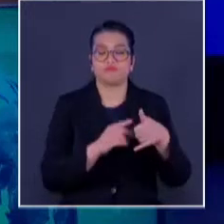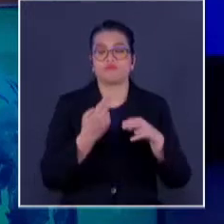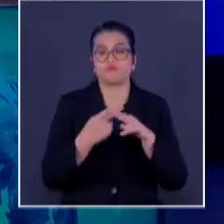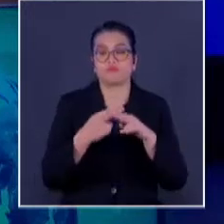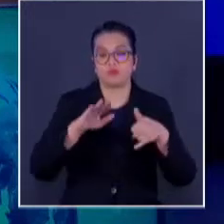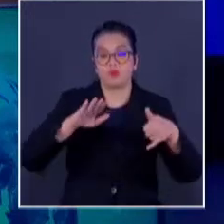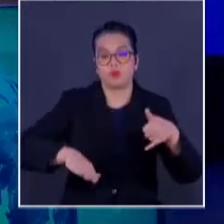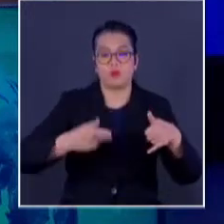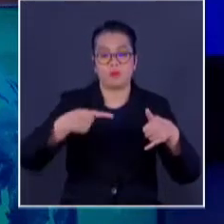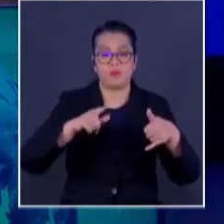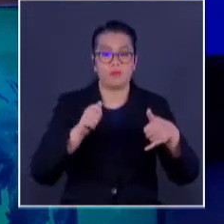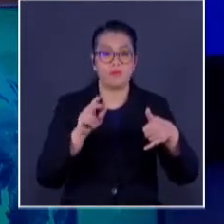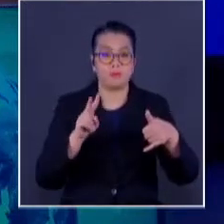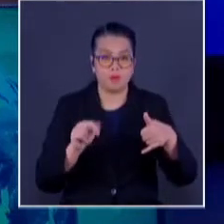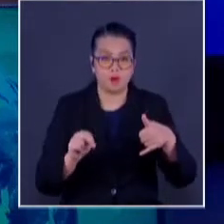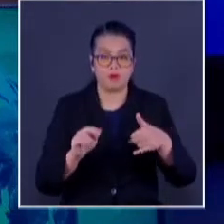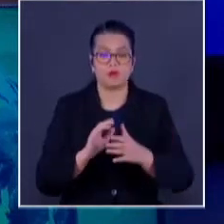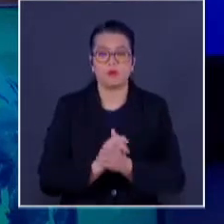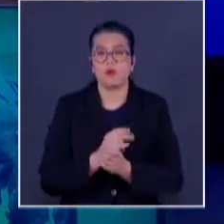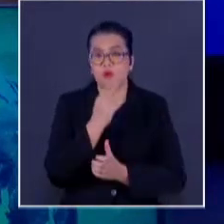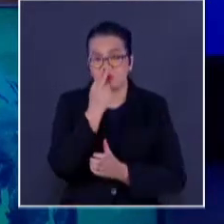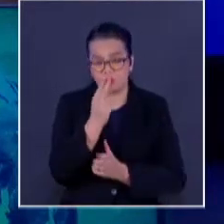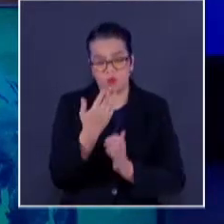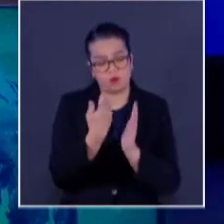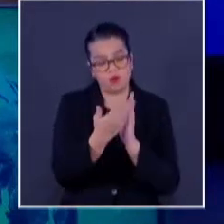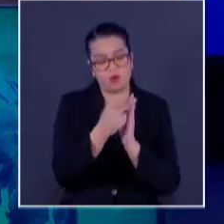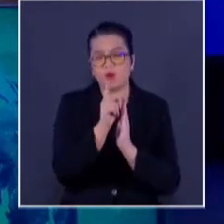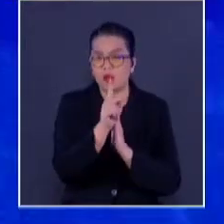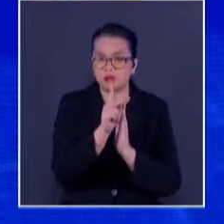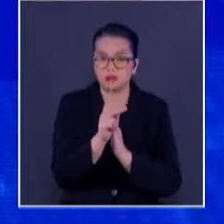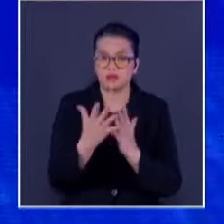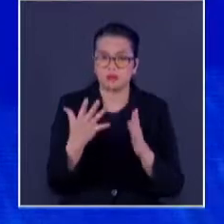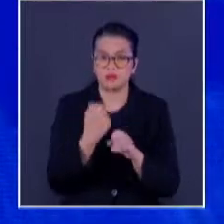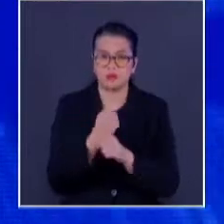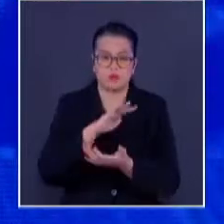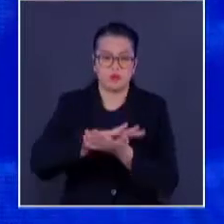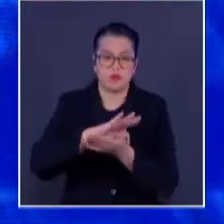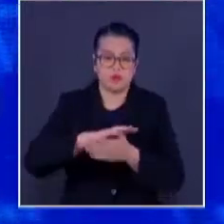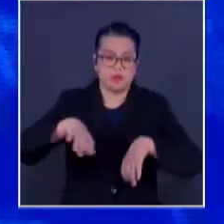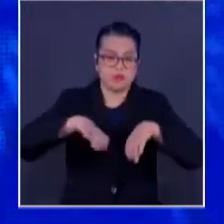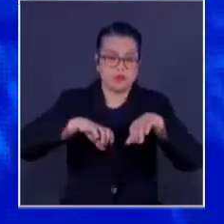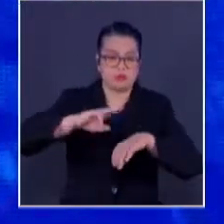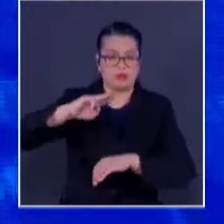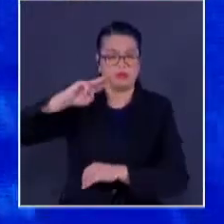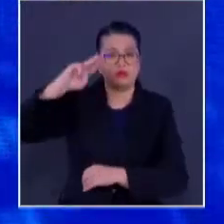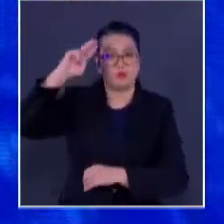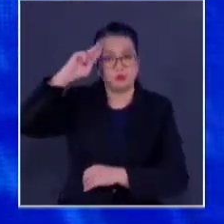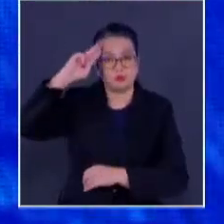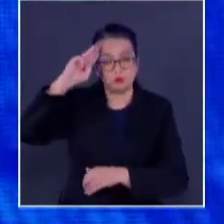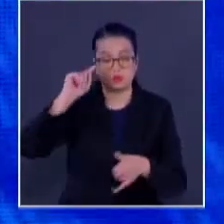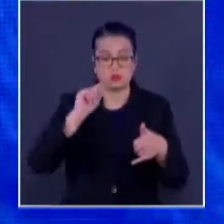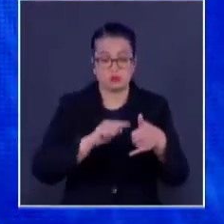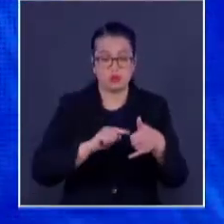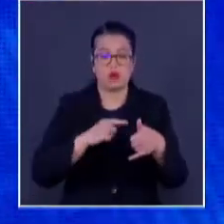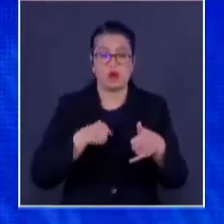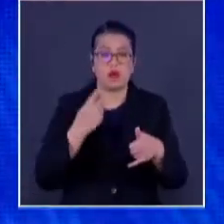พาคุณผู้ชมนะคะไปตามเรื่องนี้นะคะที่อำเภอห้วยเม็กจังหวัดกาฬสินธุ์ค่ะเป็นเหตุการณ์ที่โรงเรียนเนี่ยจัดค่ายลูกเสือนะคะน้องปอน